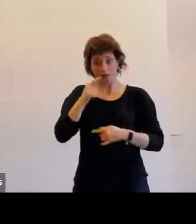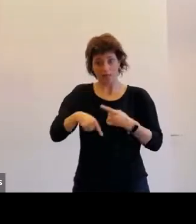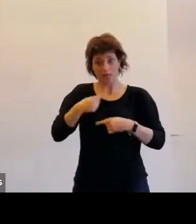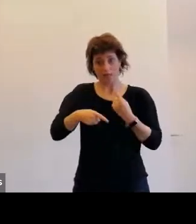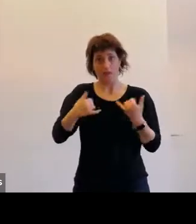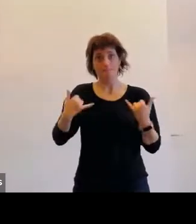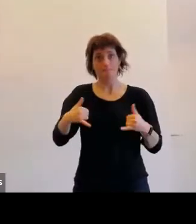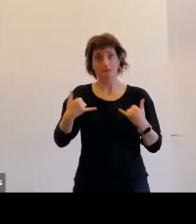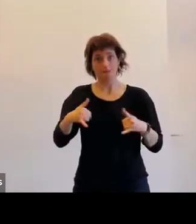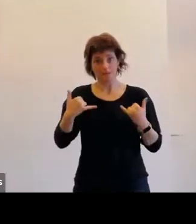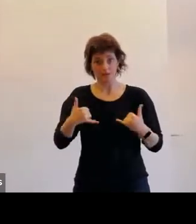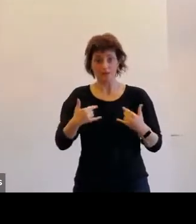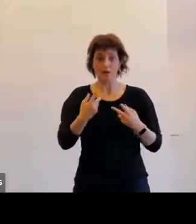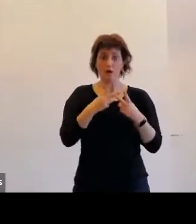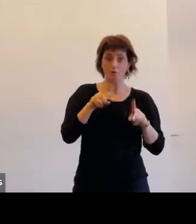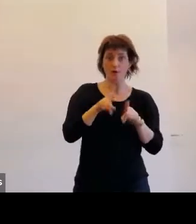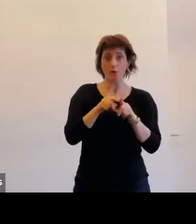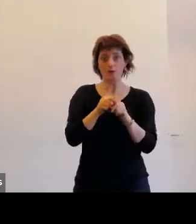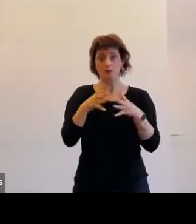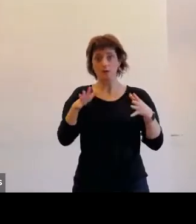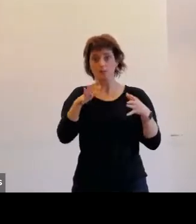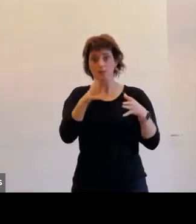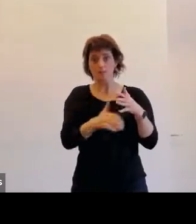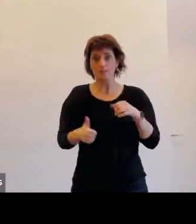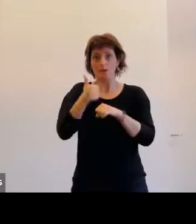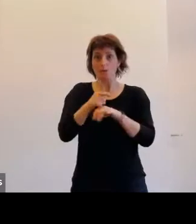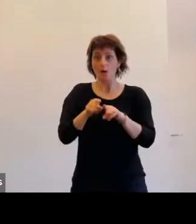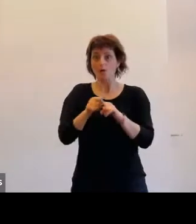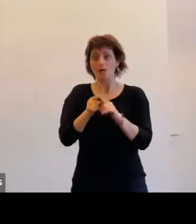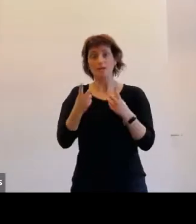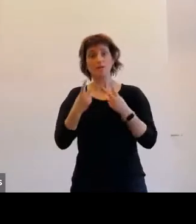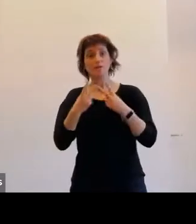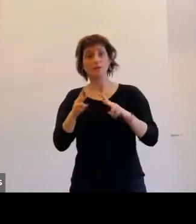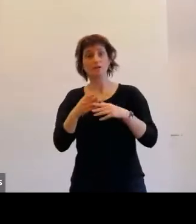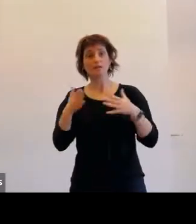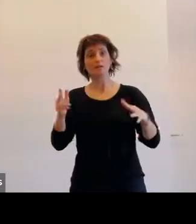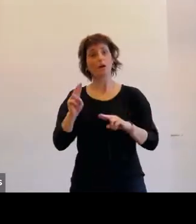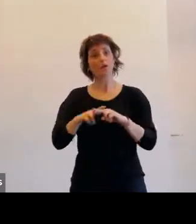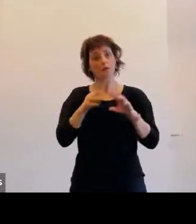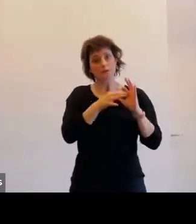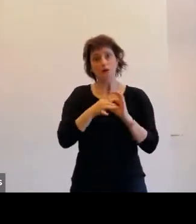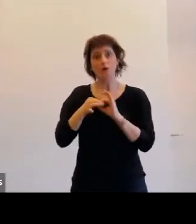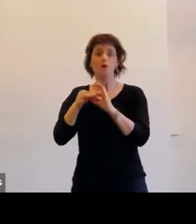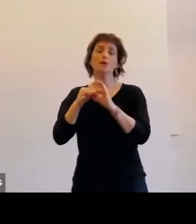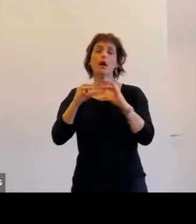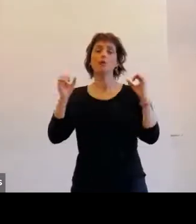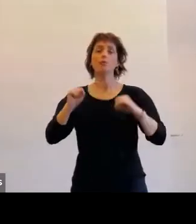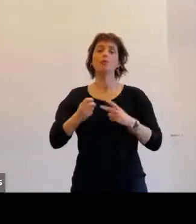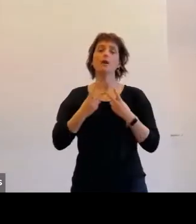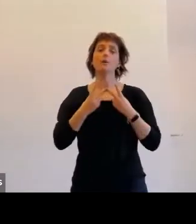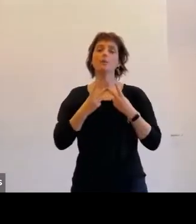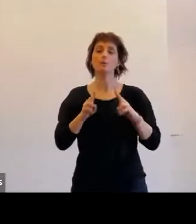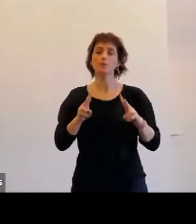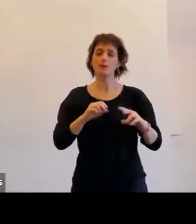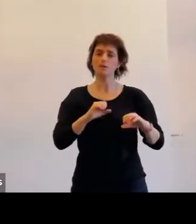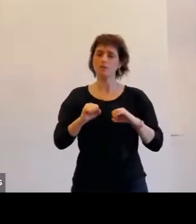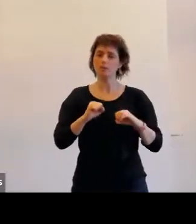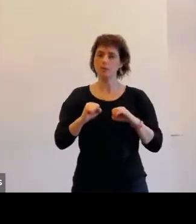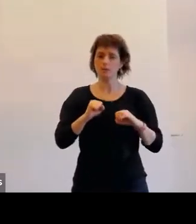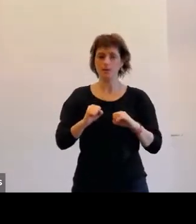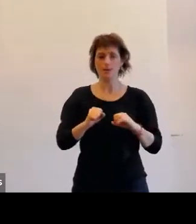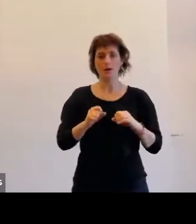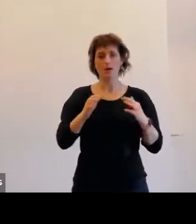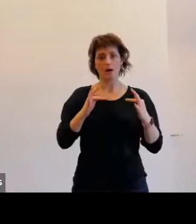ville, comme ceux de la métropole, de toutes les communes du Grand Nancy, en lien avec les pouvoirs publics, pour favoriser l'accès de tous à